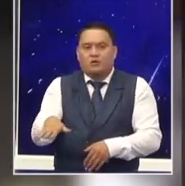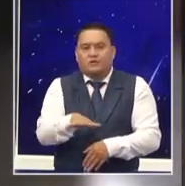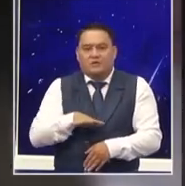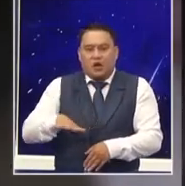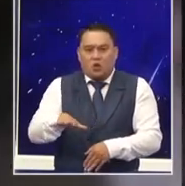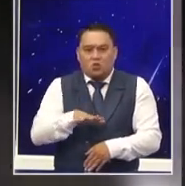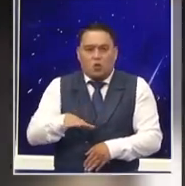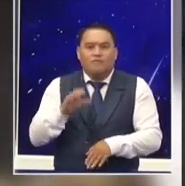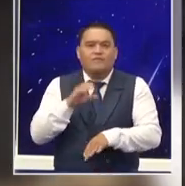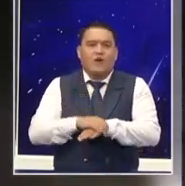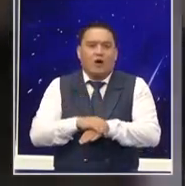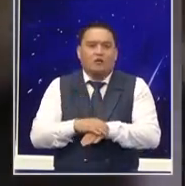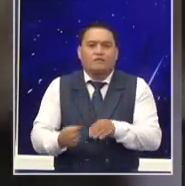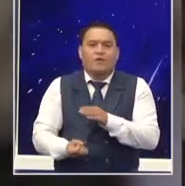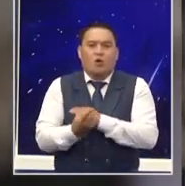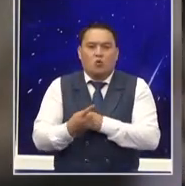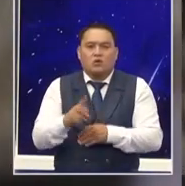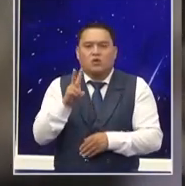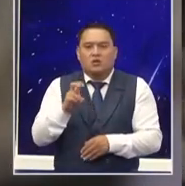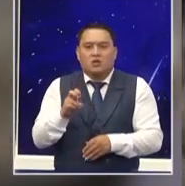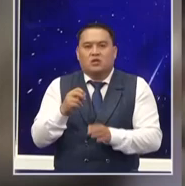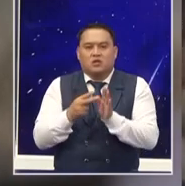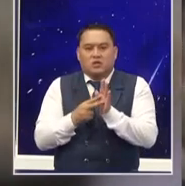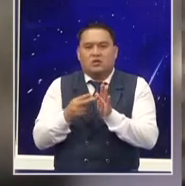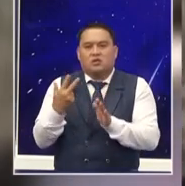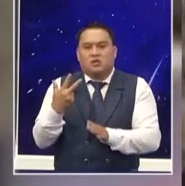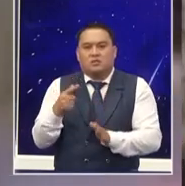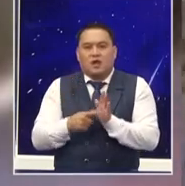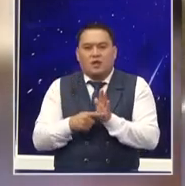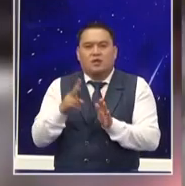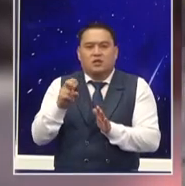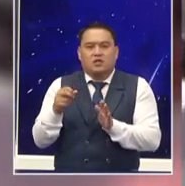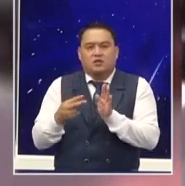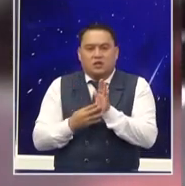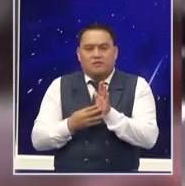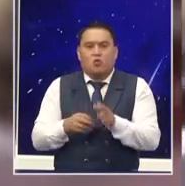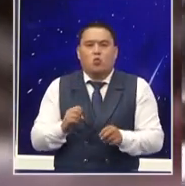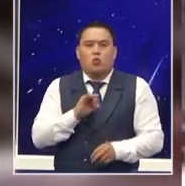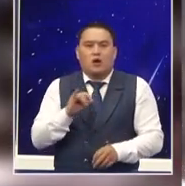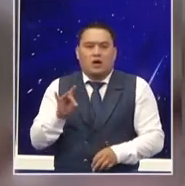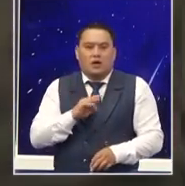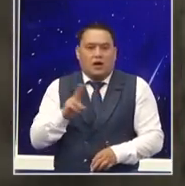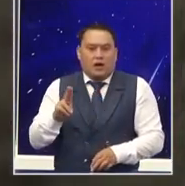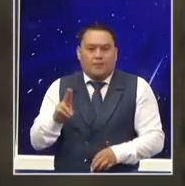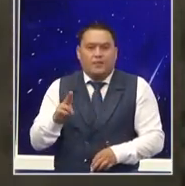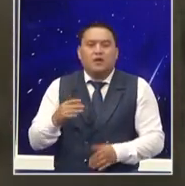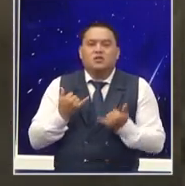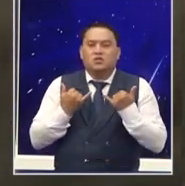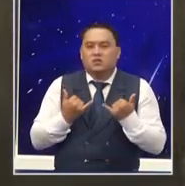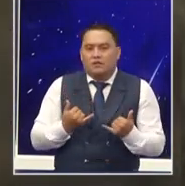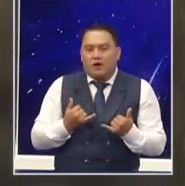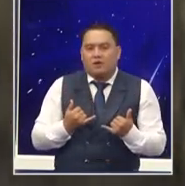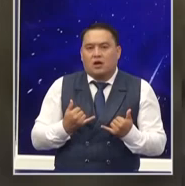сайгаков. По данным фактам, возбуждено уголовное дело по статьям 337 и 339 Уголовного кодекса РК. В настоящее